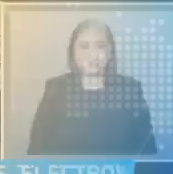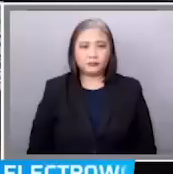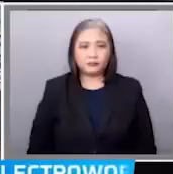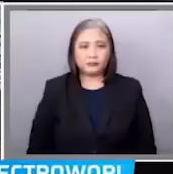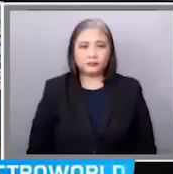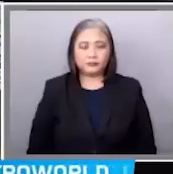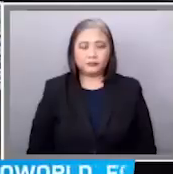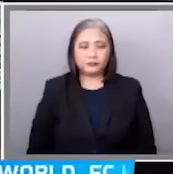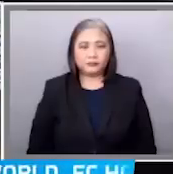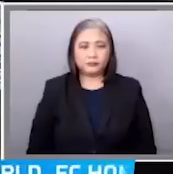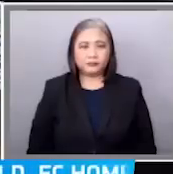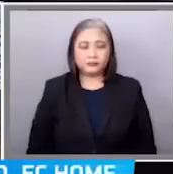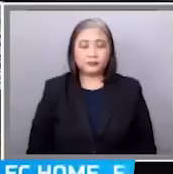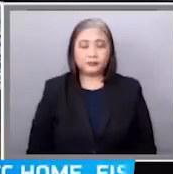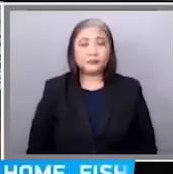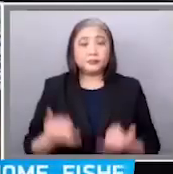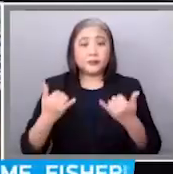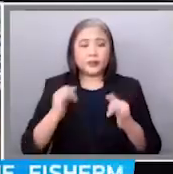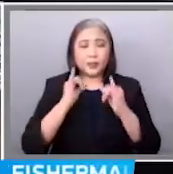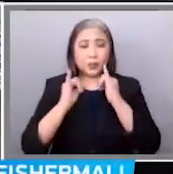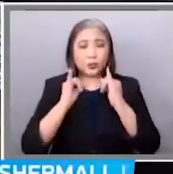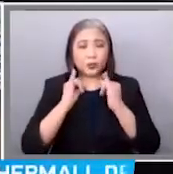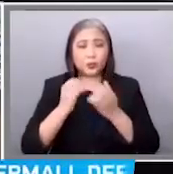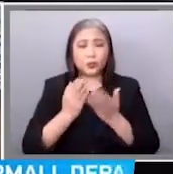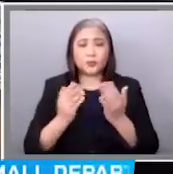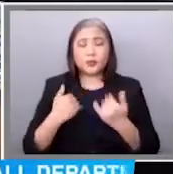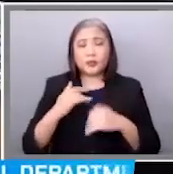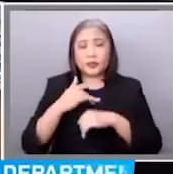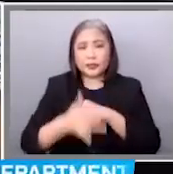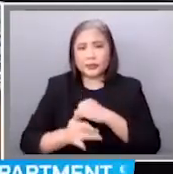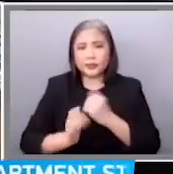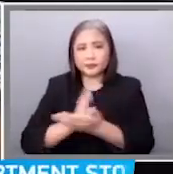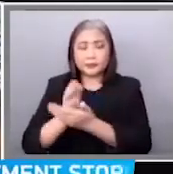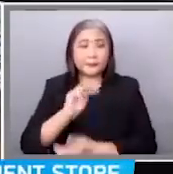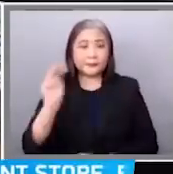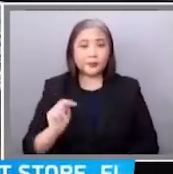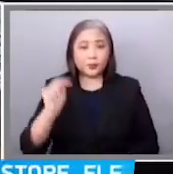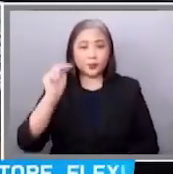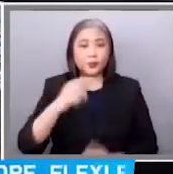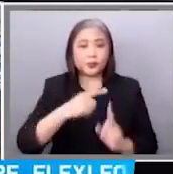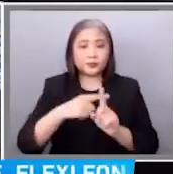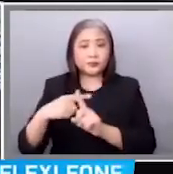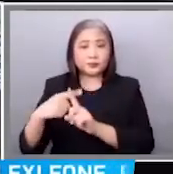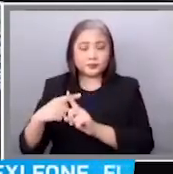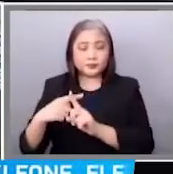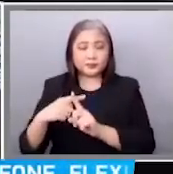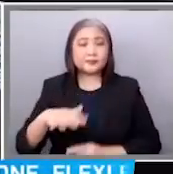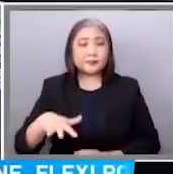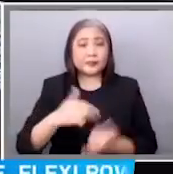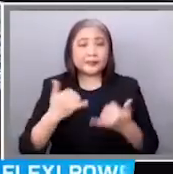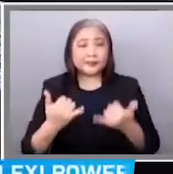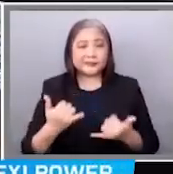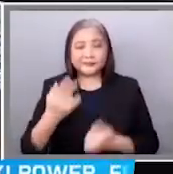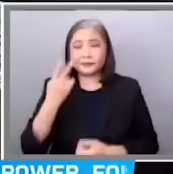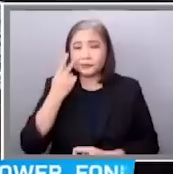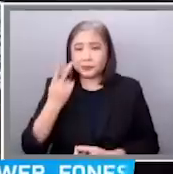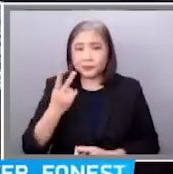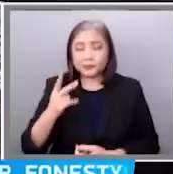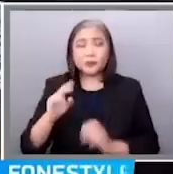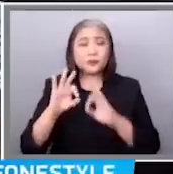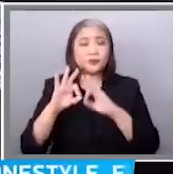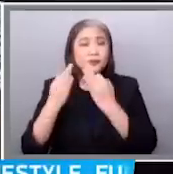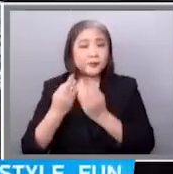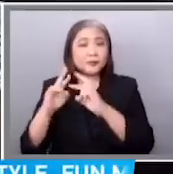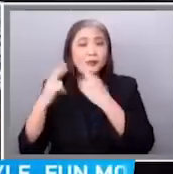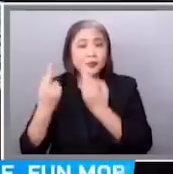Nakausap natin ang ilang maagang dumalaw sa Manila North Cemetery. Ang ilan sa kanila ay ngayon lang din makikita mga kaanak matapos ang mga lockdown na dulot